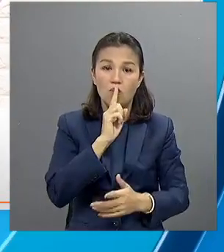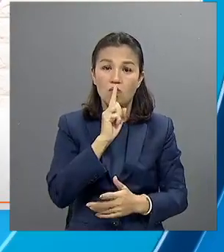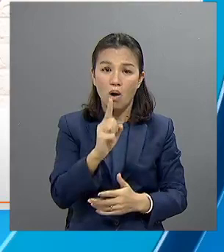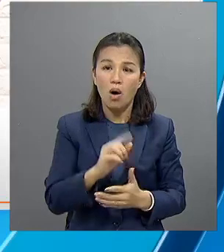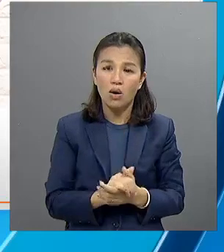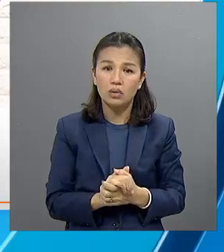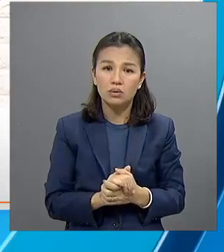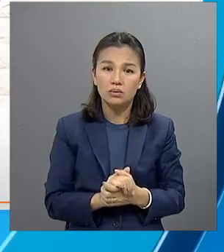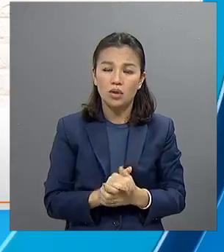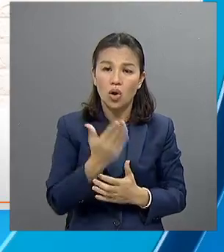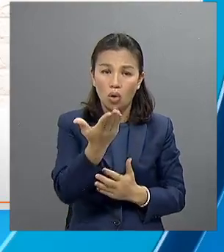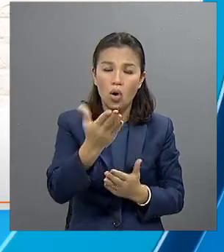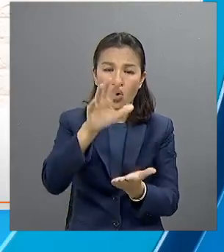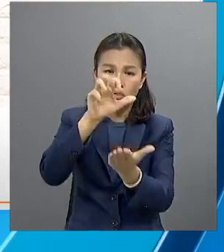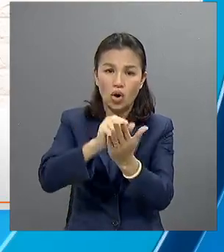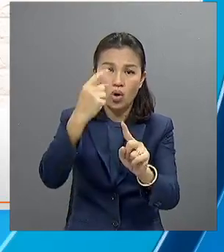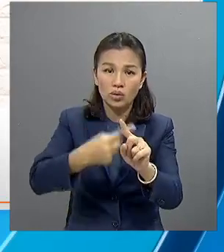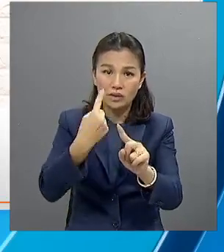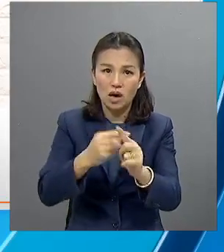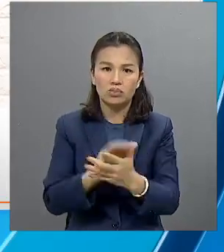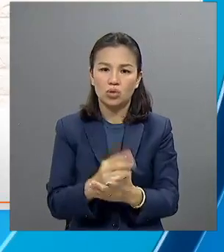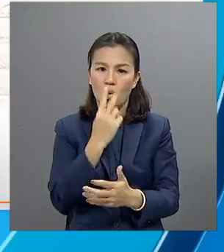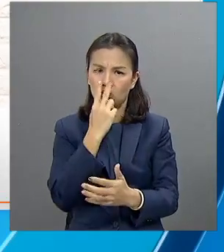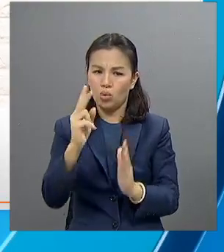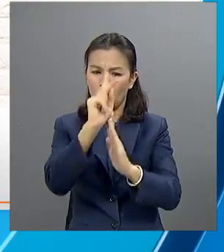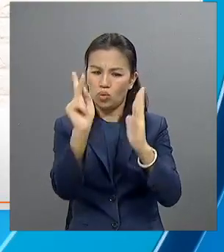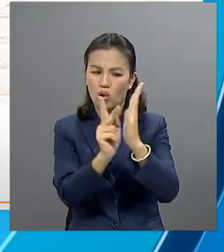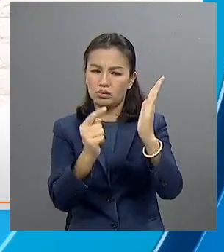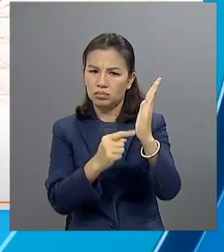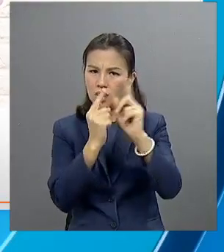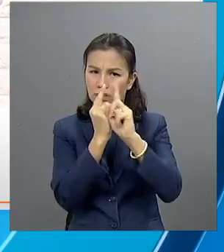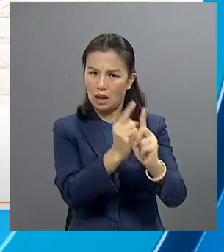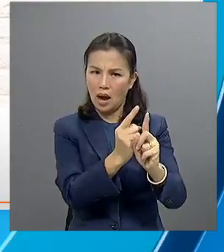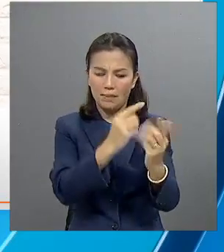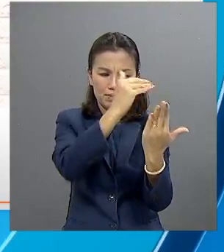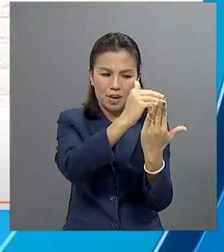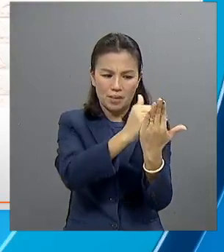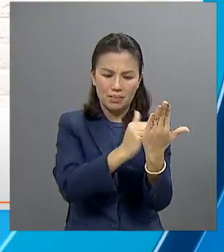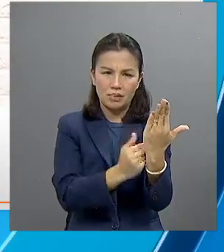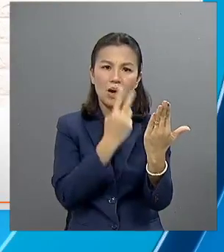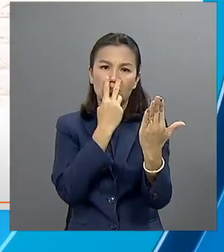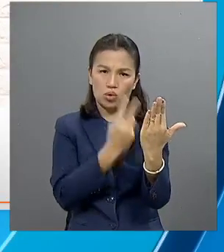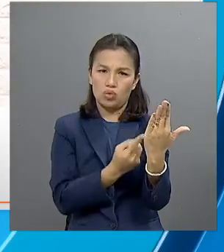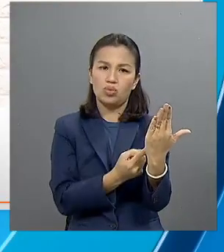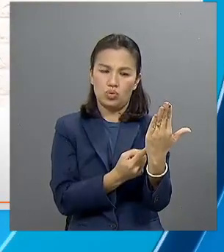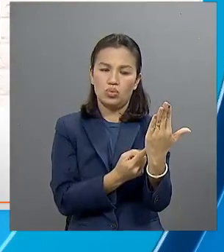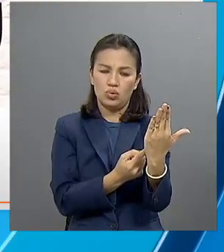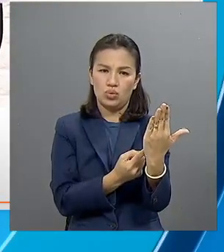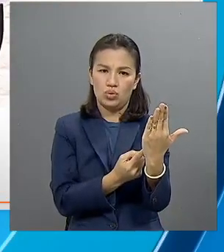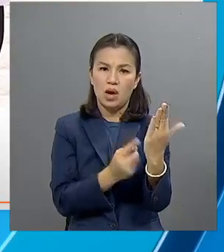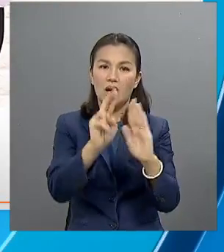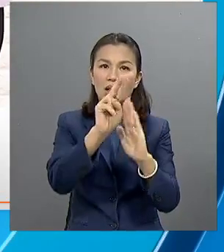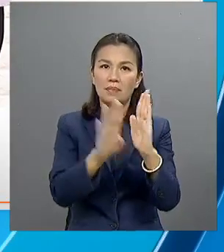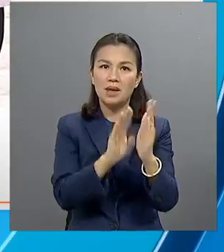าเนี่ยมันต้องเข้าหลักเกณฑ์ด้วยนะ ต้องเข้าหลักเกณฑ์ ต้องเข้าขอก่อน4ตุลา46ด้วย อ๋อค่ะค่ะ ตามระเบียบ